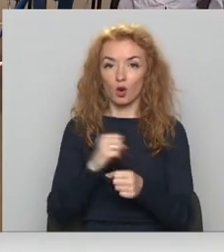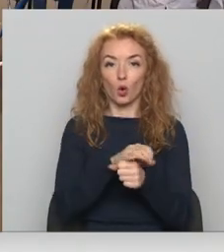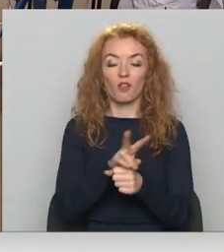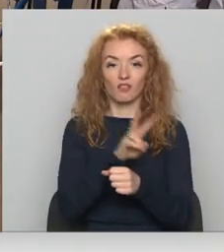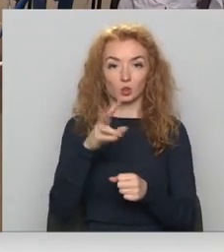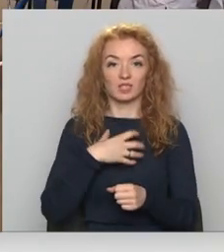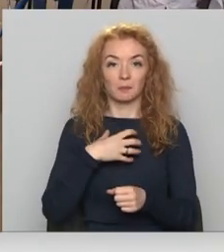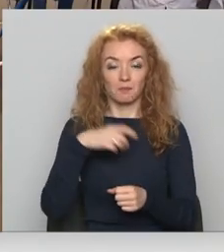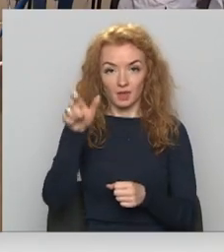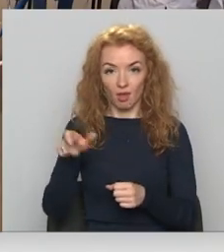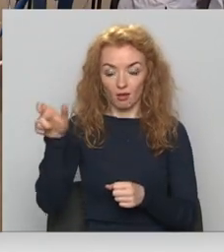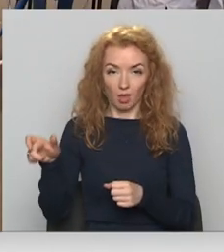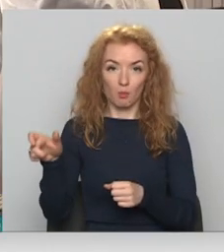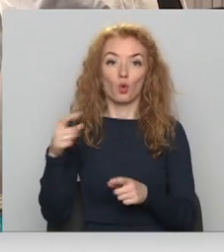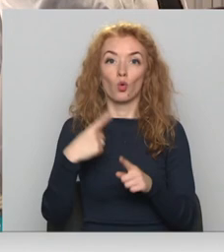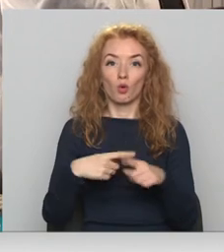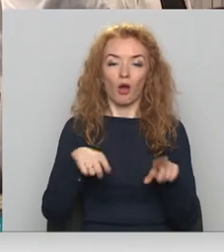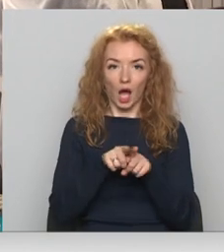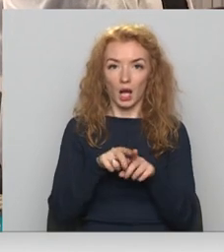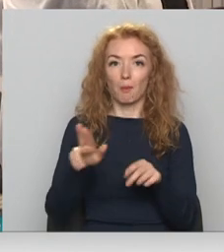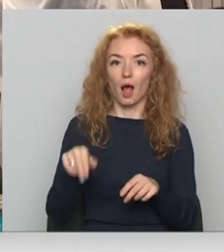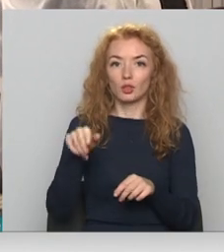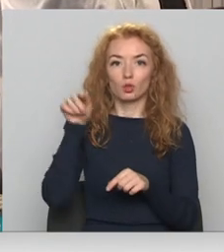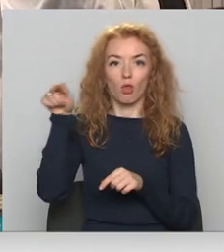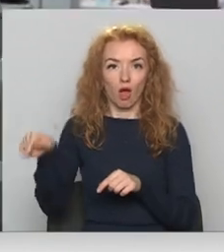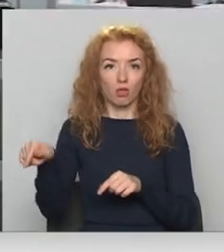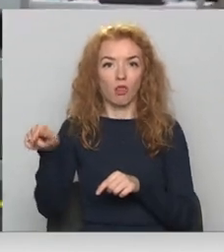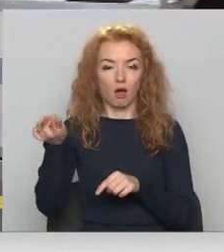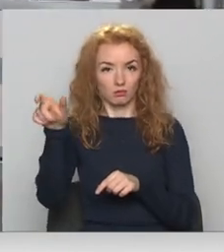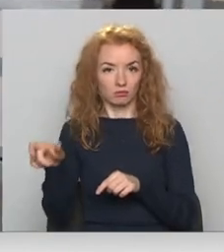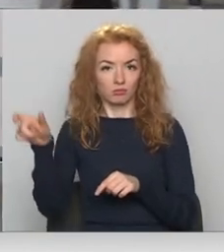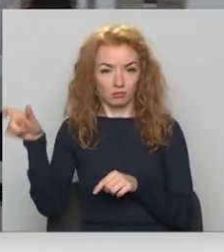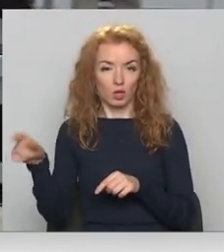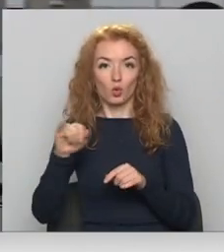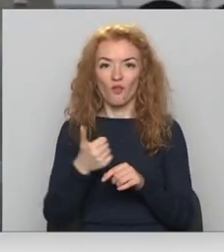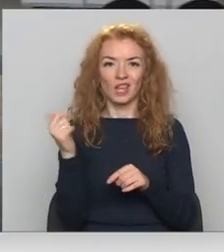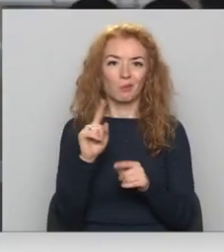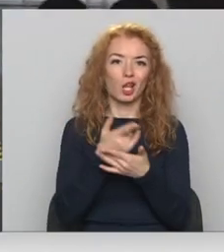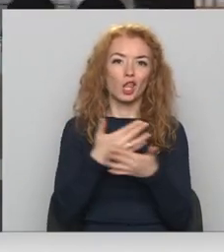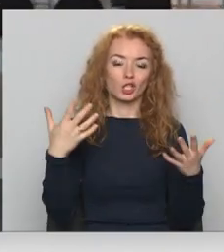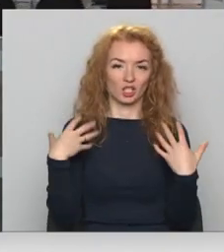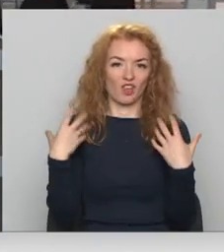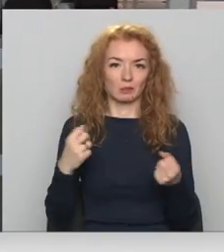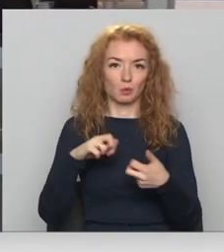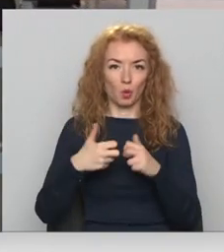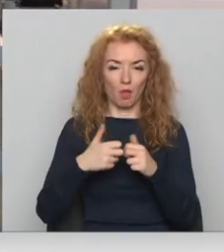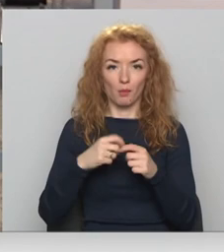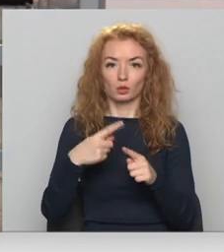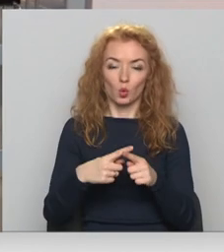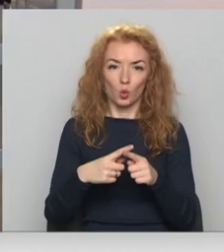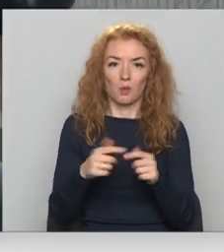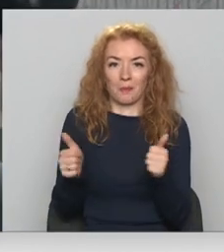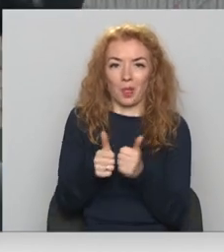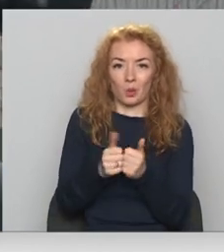un lielāks risks inficēties, arī pansionāti iemītnieki, jo viņiem ir dažādas veselības problēmas un ciešā